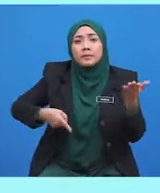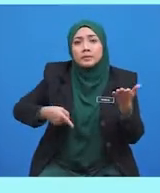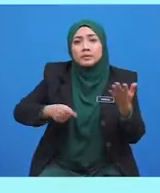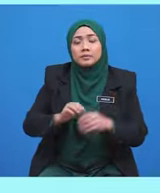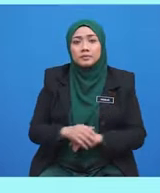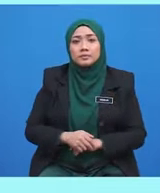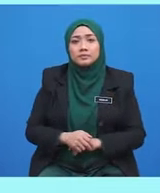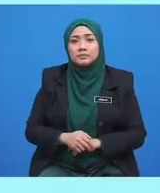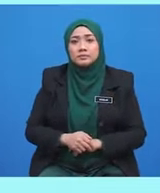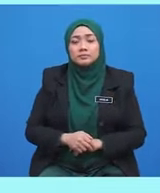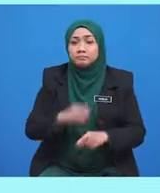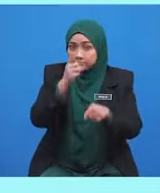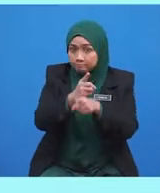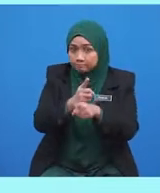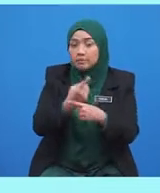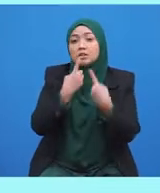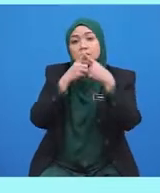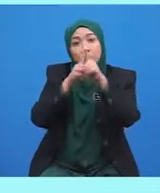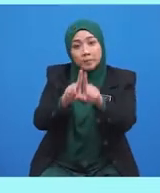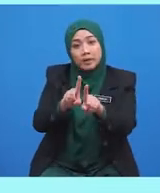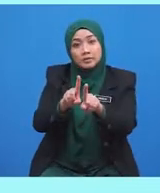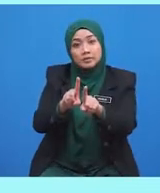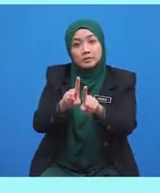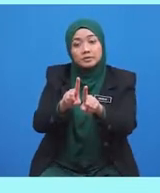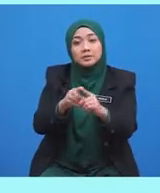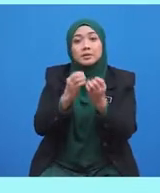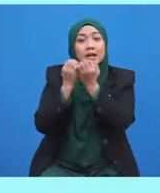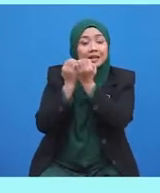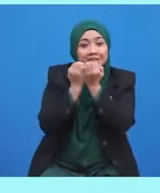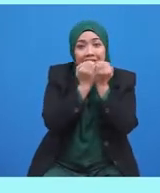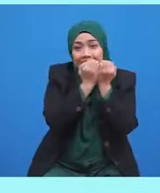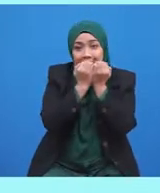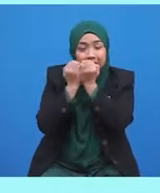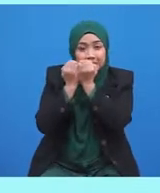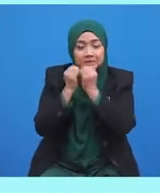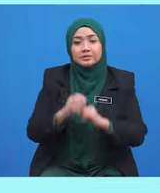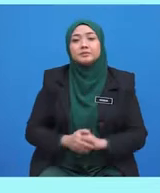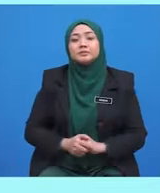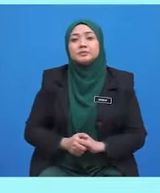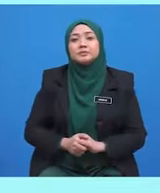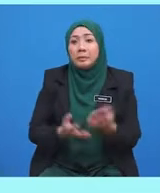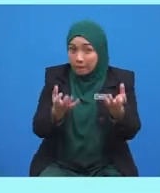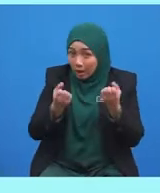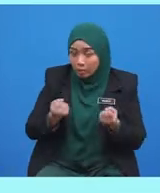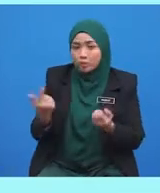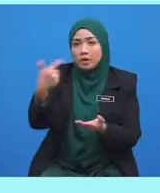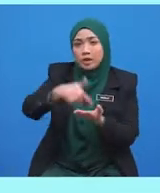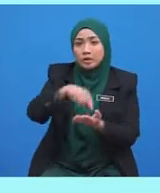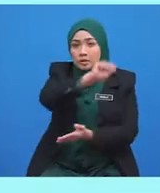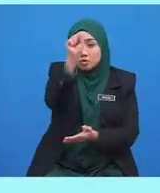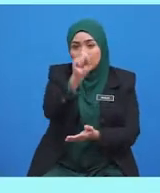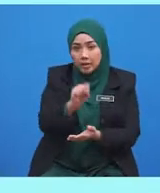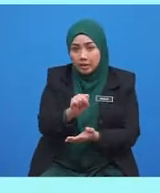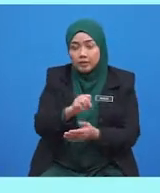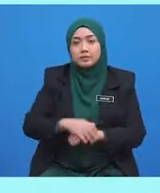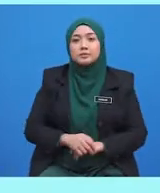Tahniah. Betul, jawapannya jagung. Haha, nak lagi? Soalan